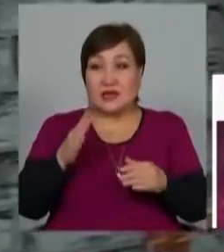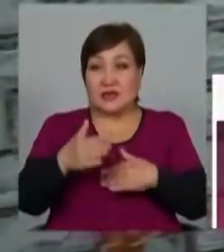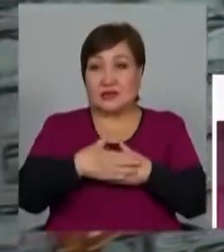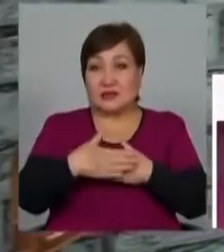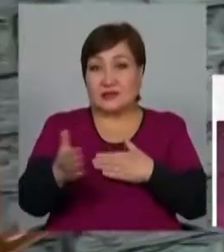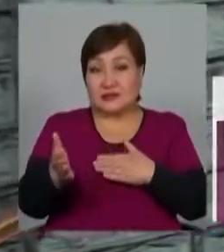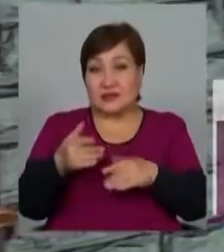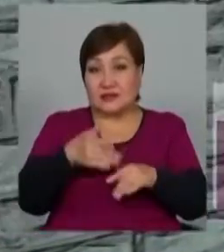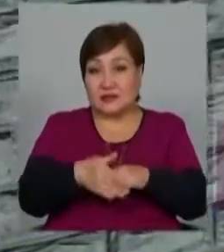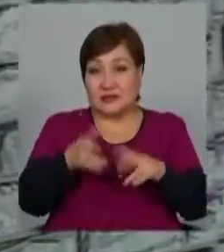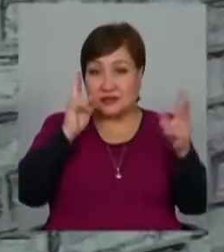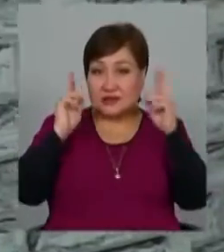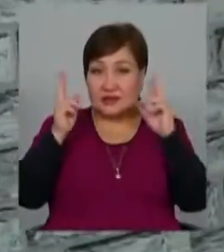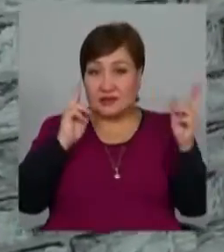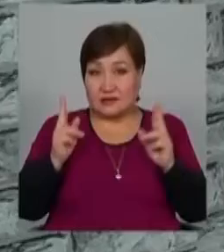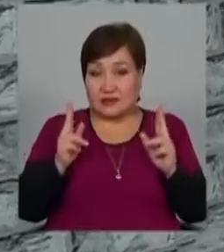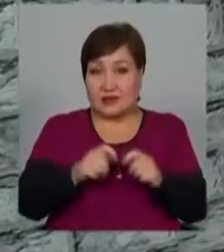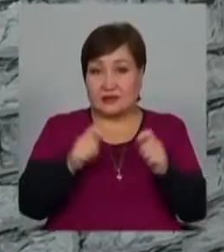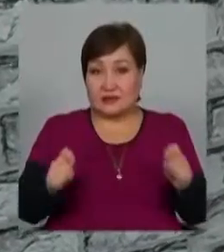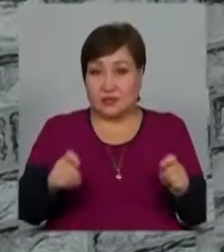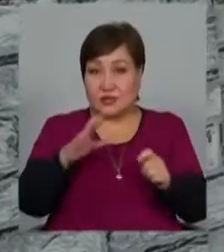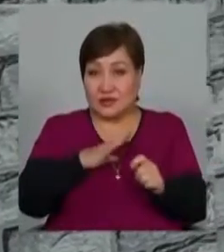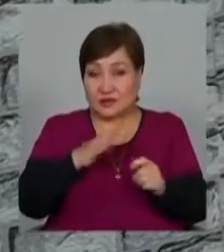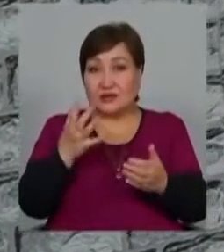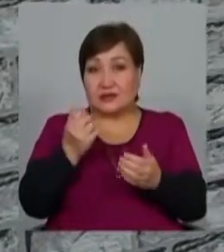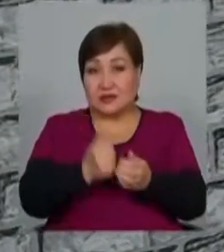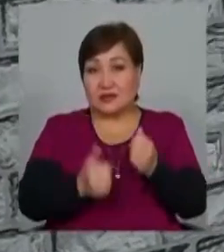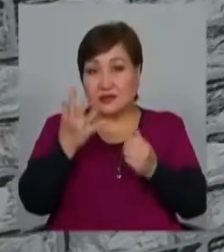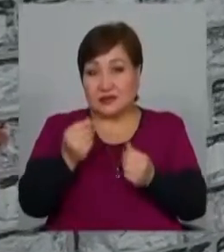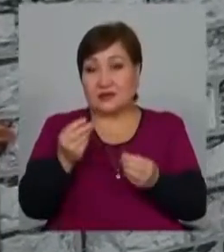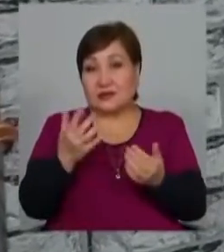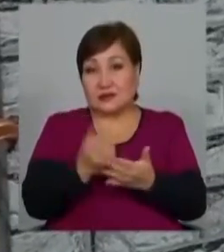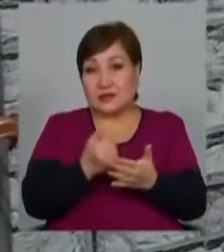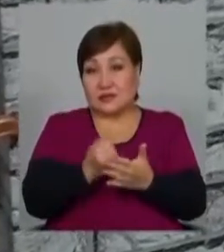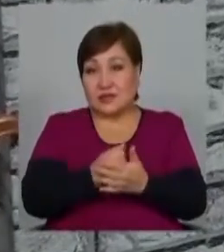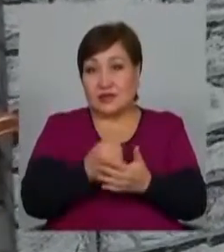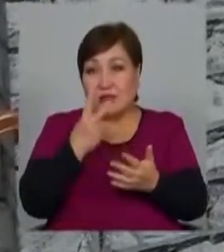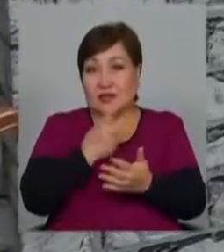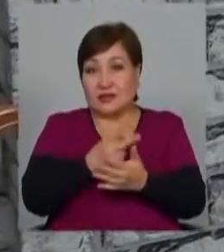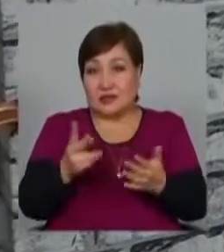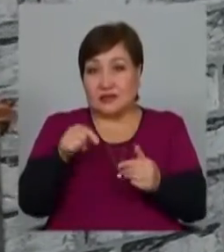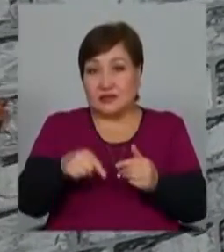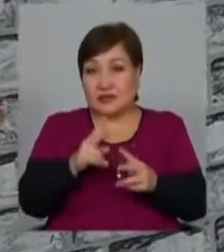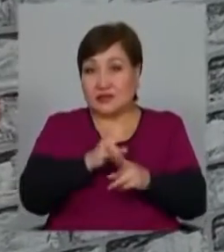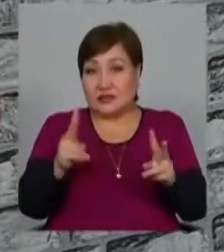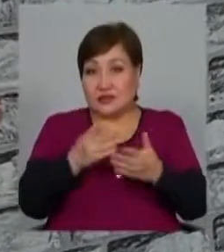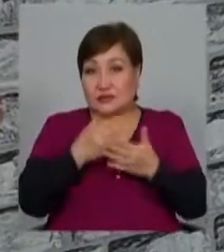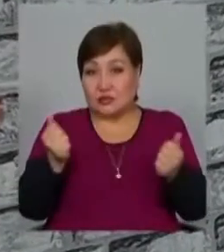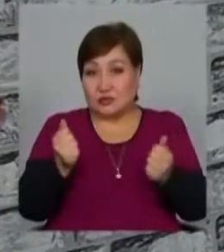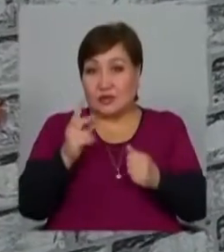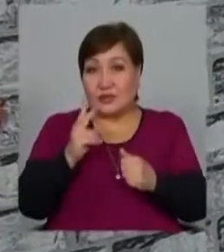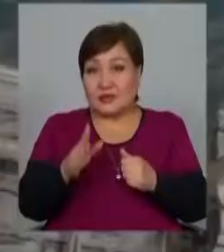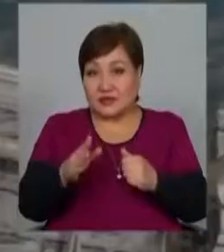беріп, күнделікті нәпақасын табатын көрінеді. Алайда көріп тұрғанымыздай мұнда қазір ешкім жоқ. Ал пәтердегілер өкінішке қарай бізге